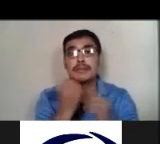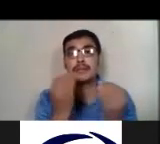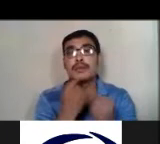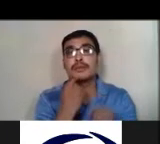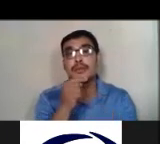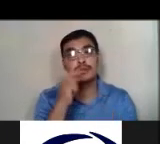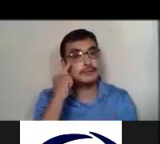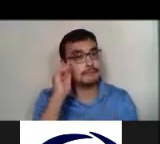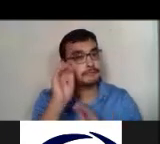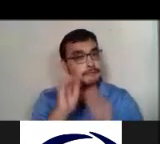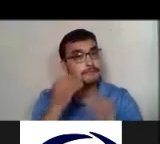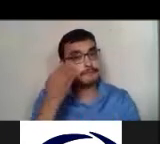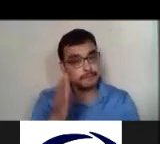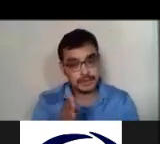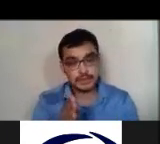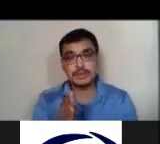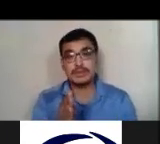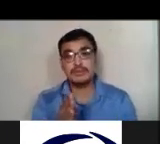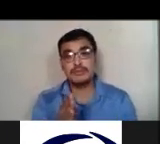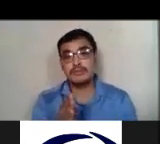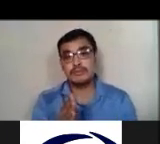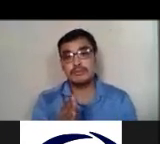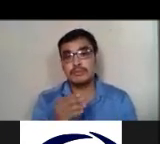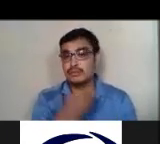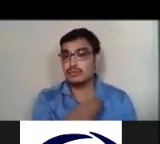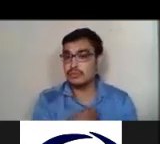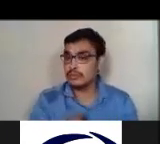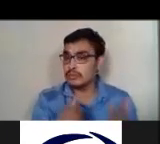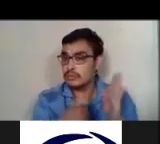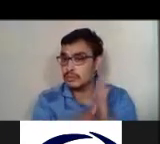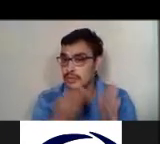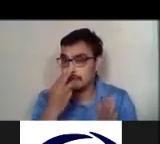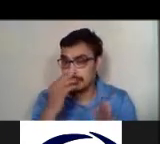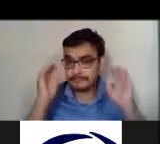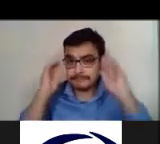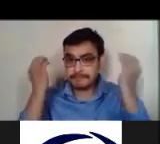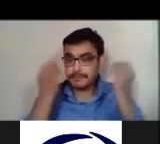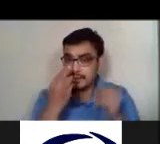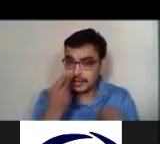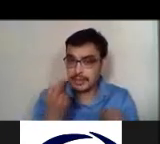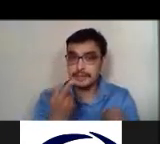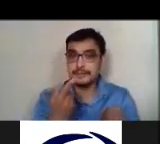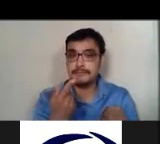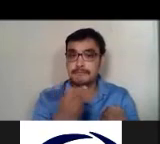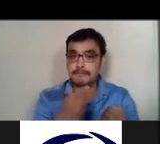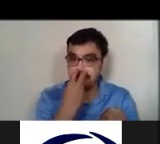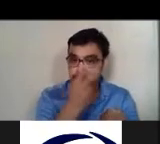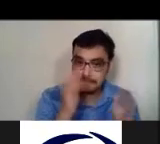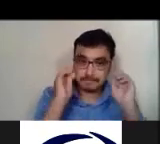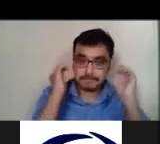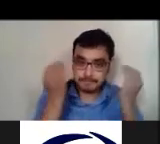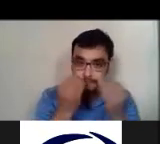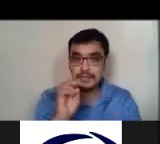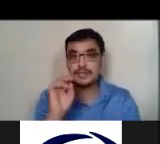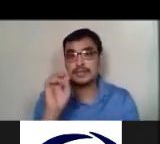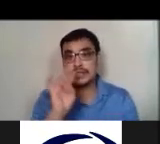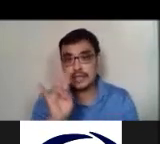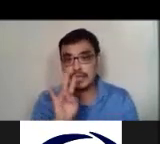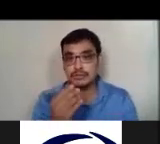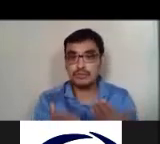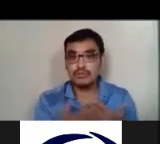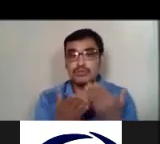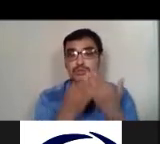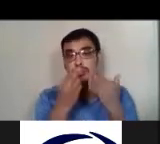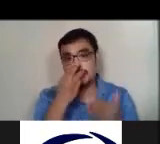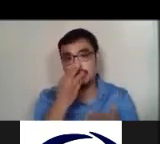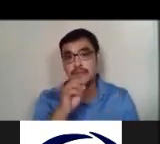सम्भव हुन्छ. विशेष गरी उपचारमा, सुरक्षामा, सिहारमा, शिक्षामा र पुनर्स्थापनामा.